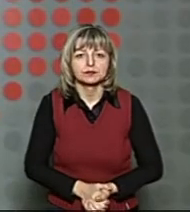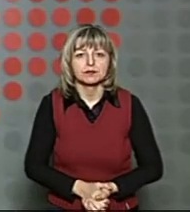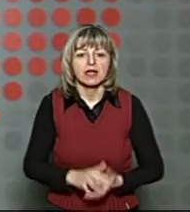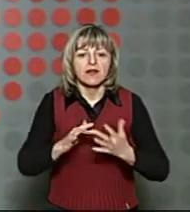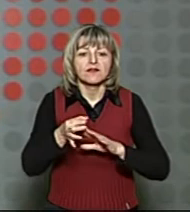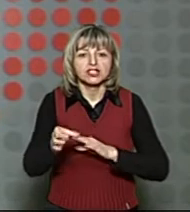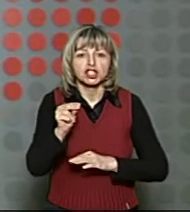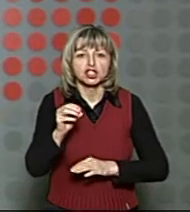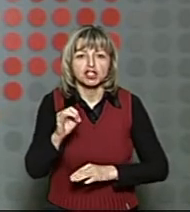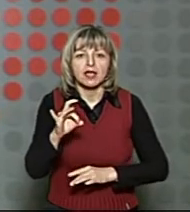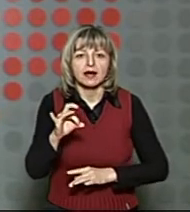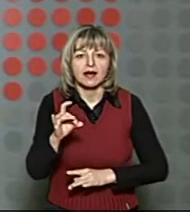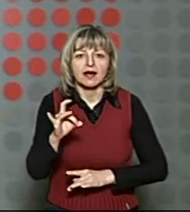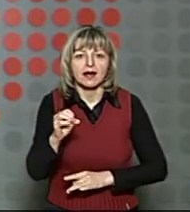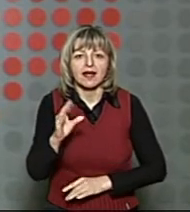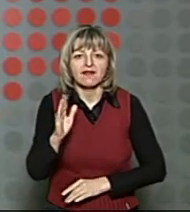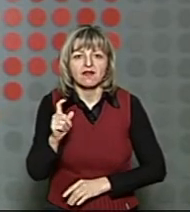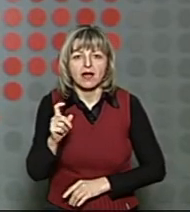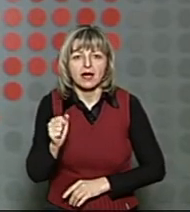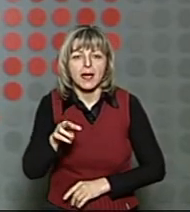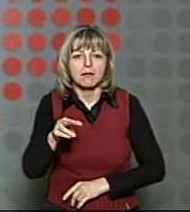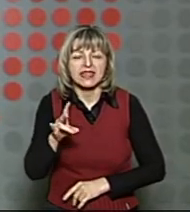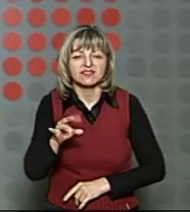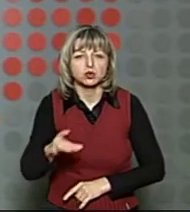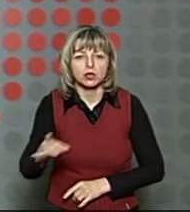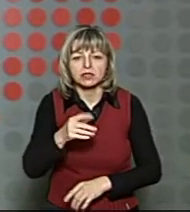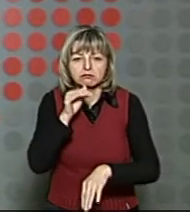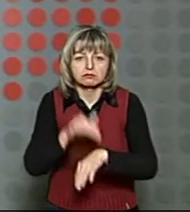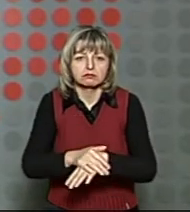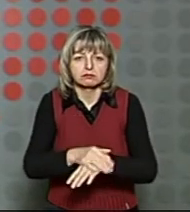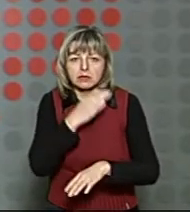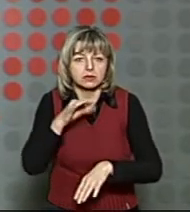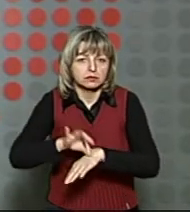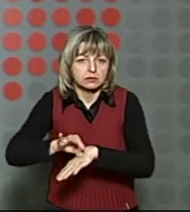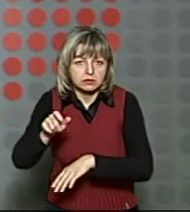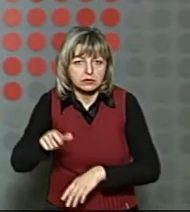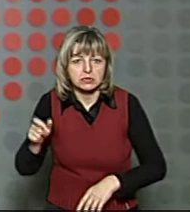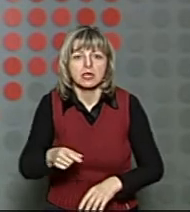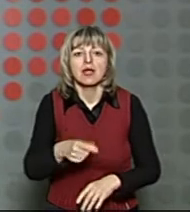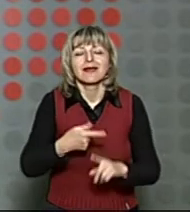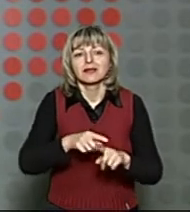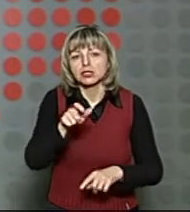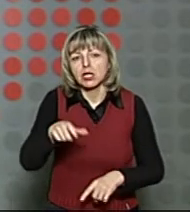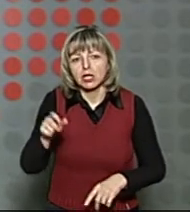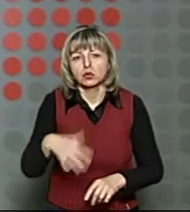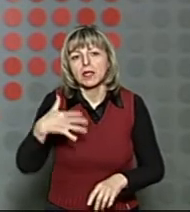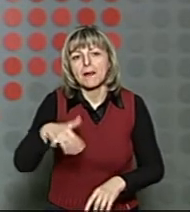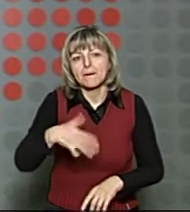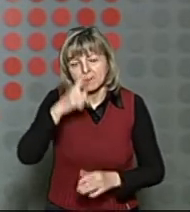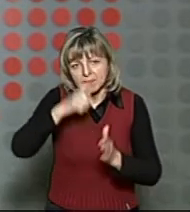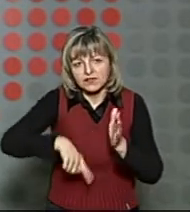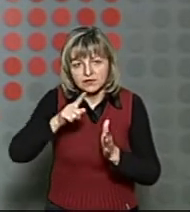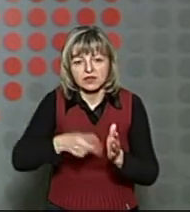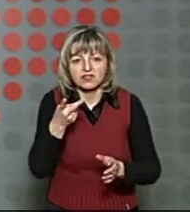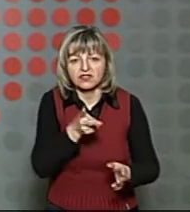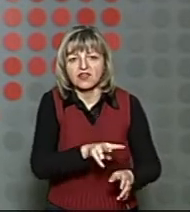У селі Череваха Маневицького району, де зафіксували спалах коронавірусу серед прихожан церкви п'ятидесятників, два нових випадки